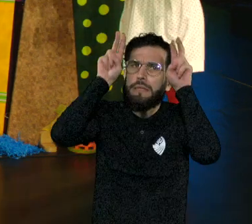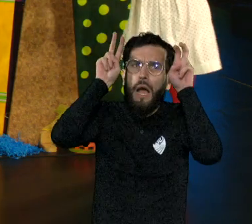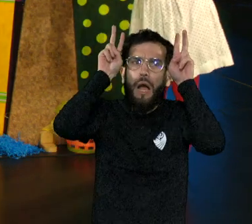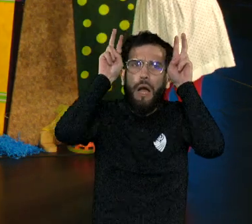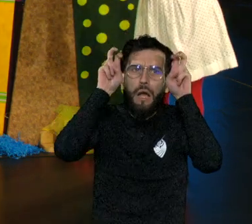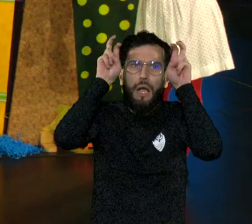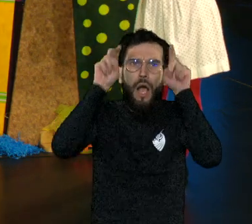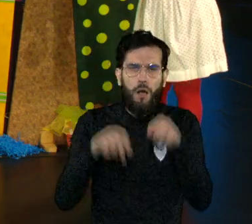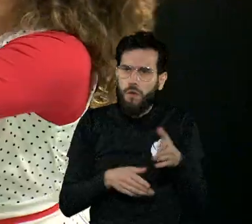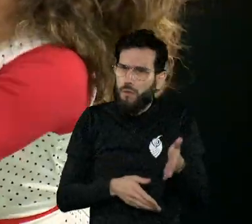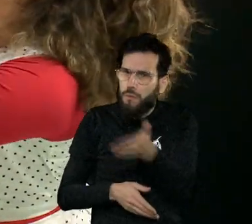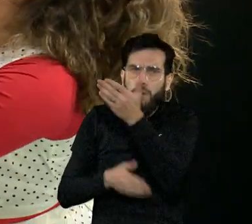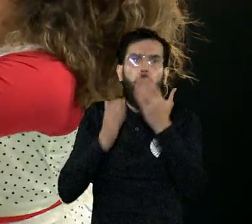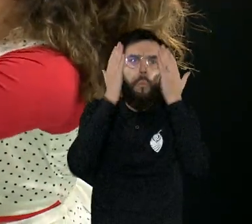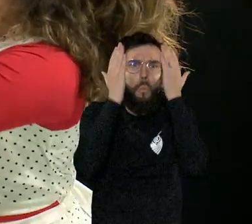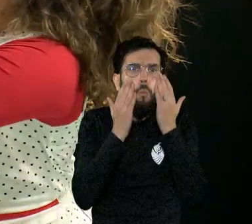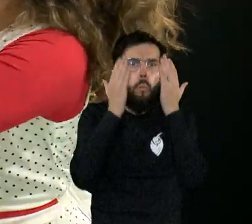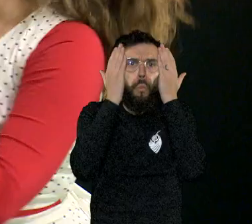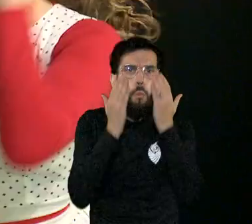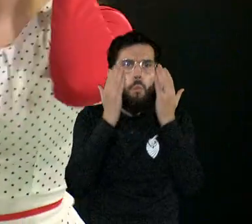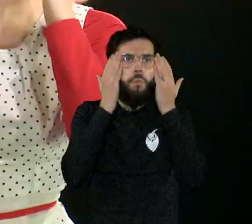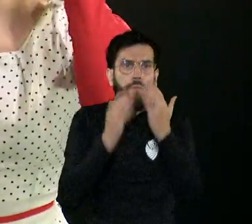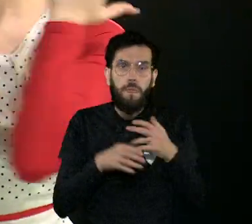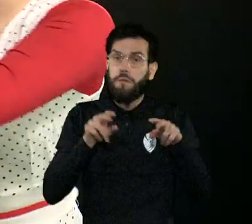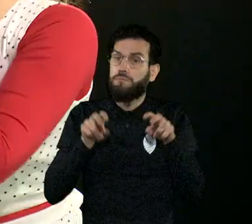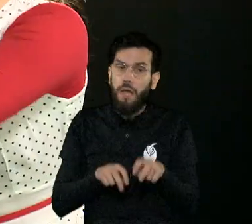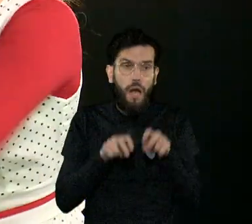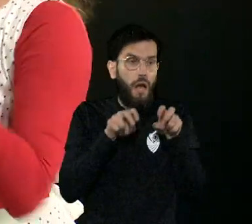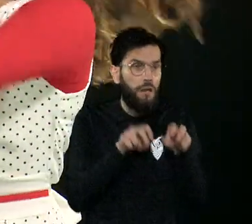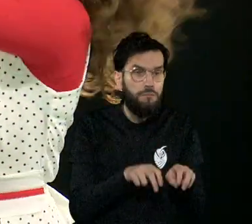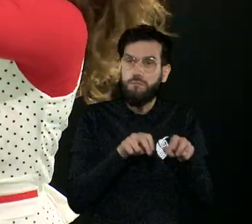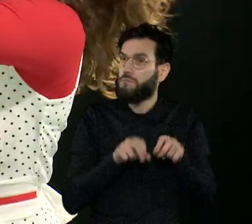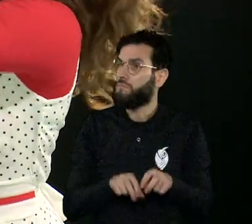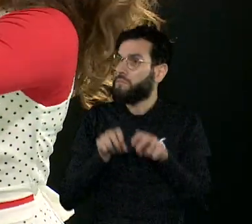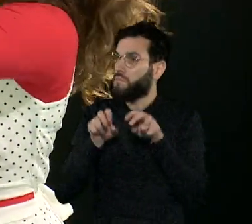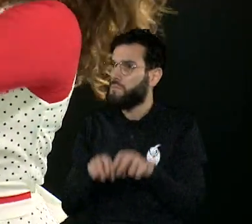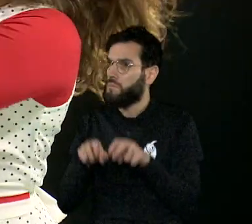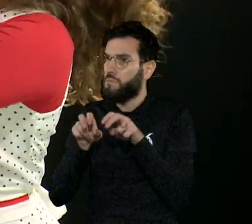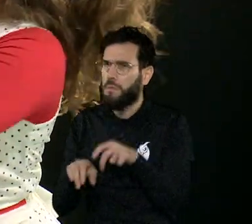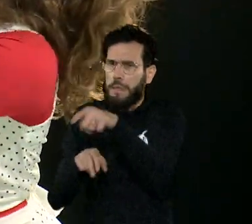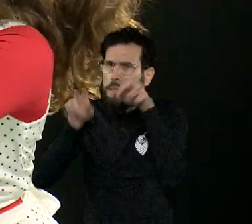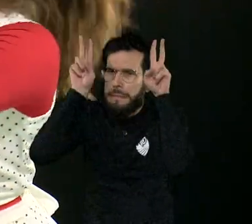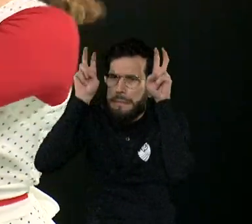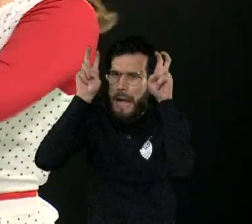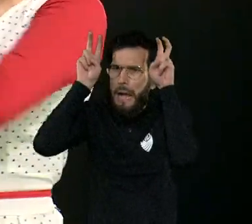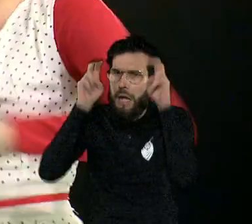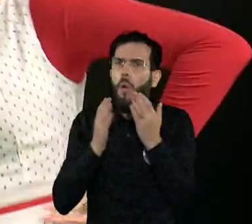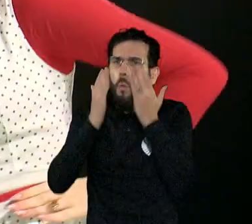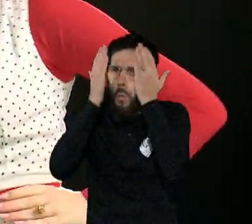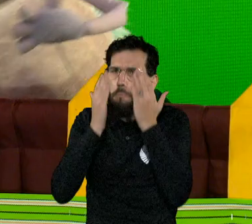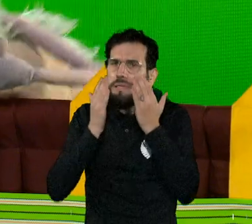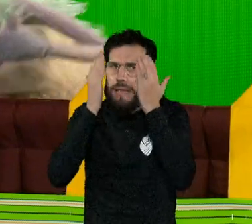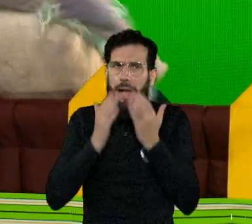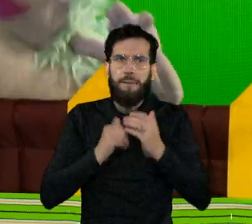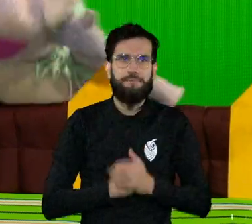Zajačik umí sa, ušiačik umí sa, hopi cupi umí sa, hopi cupi umí sa.